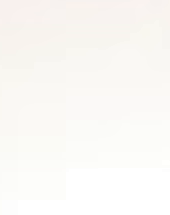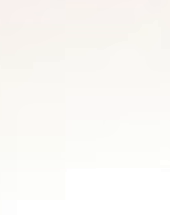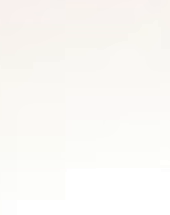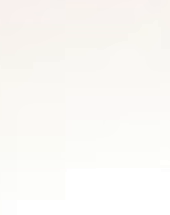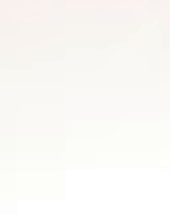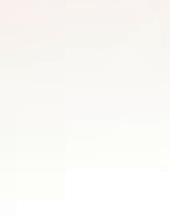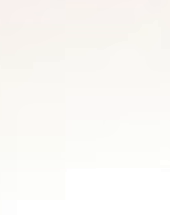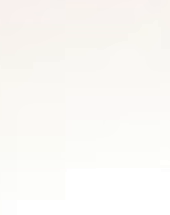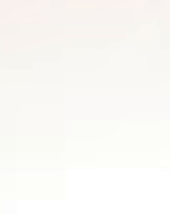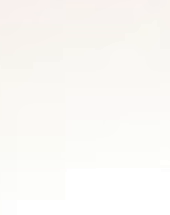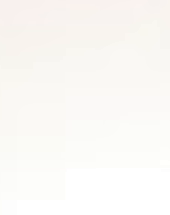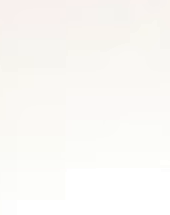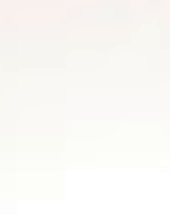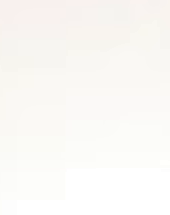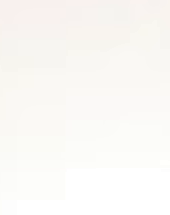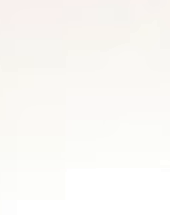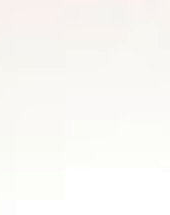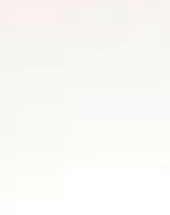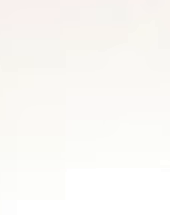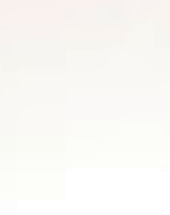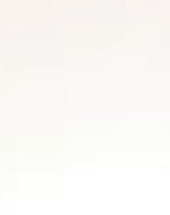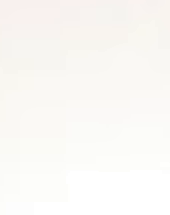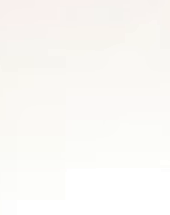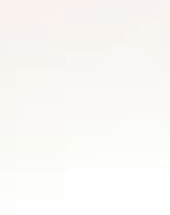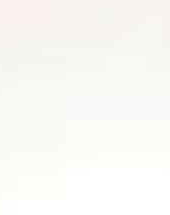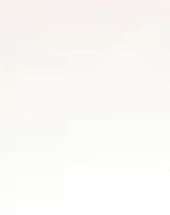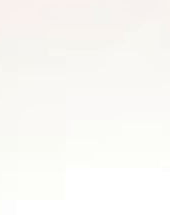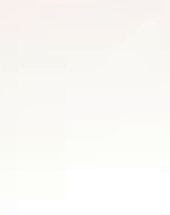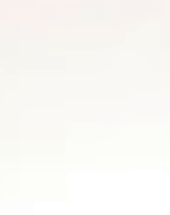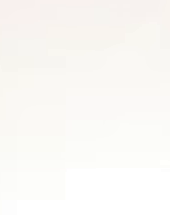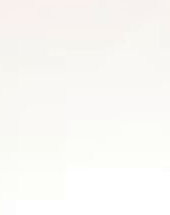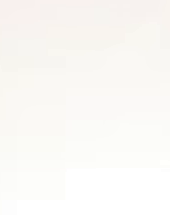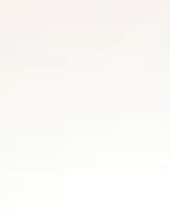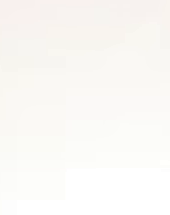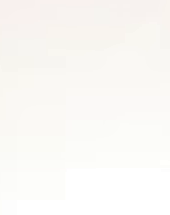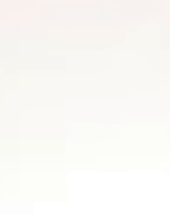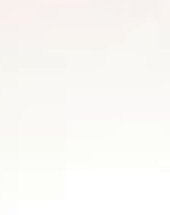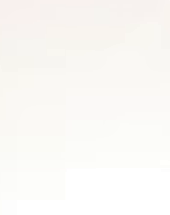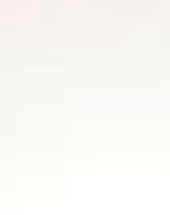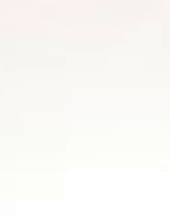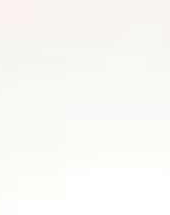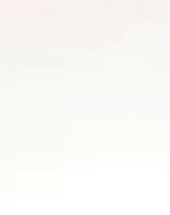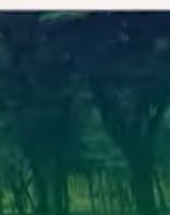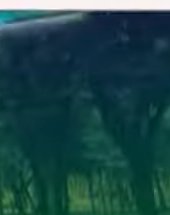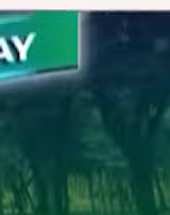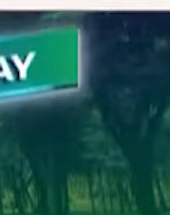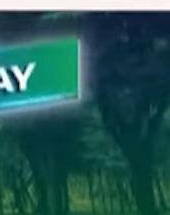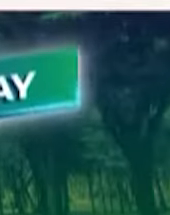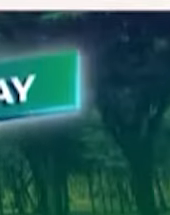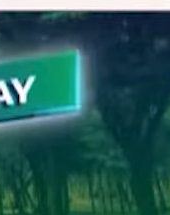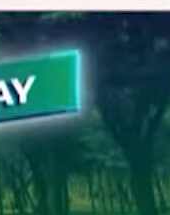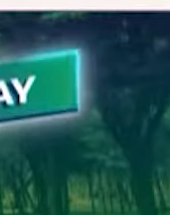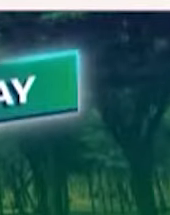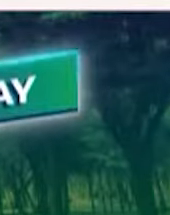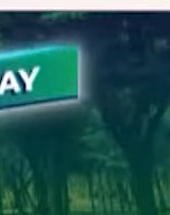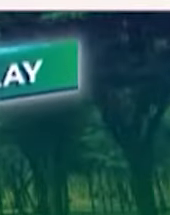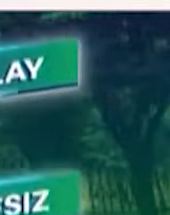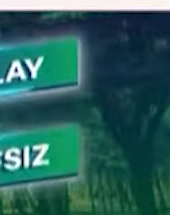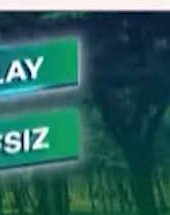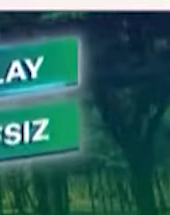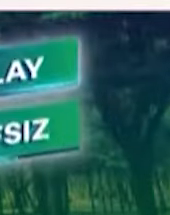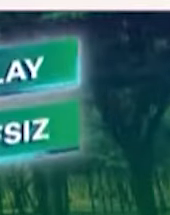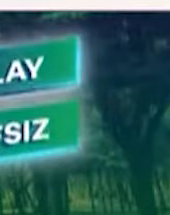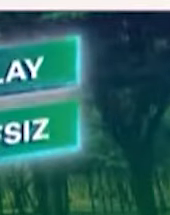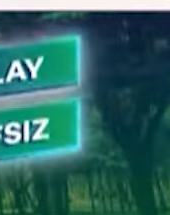için. 6 defa, 8 defa bu yağları kullanabiliyorsunuz. Endüstri palm yağlarını bu yüzden çok seviyor. Patatesi,